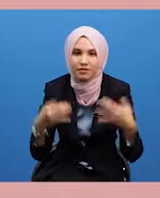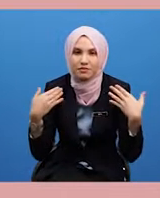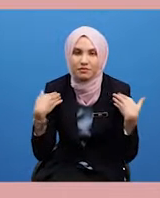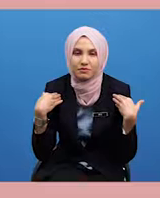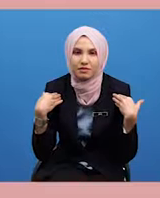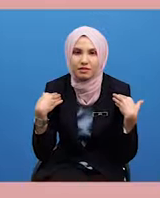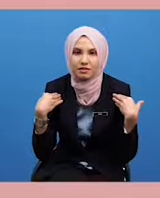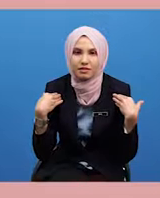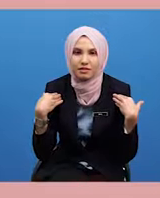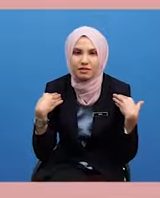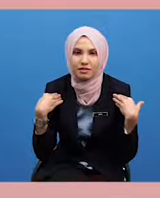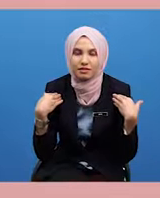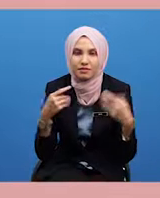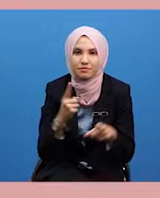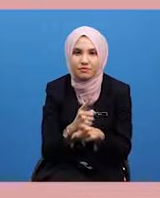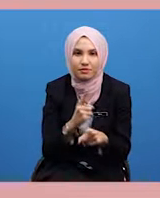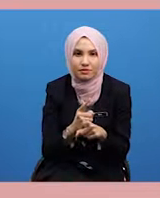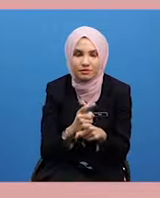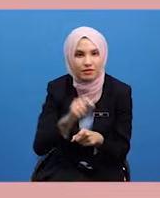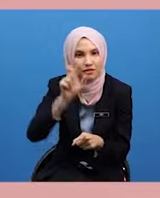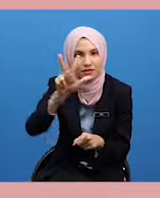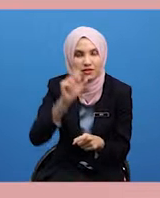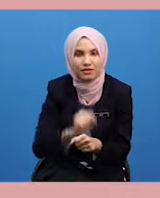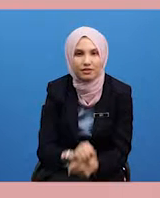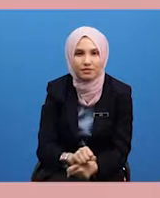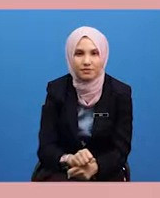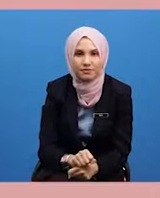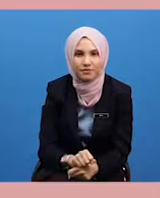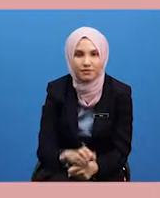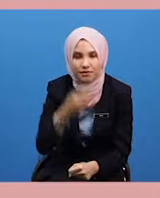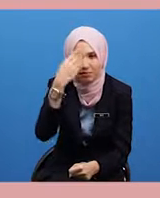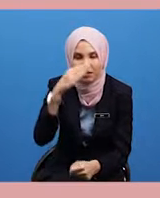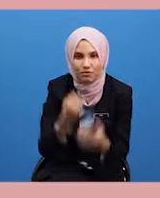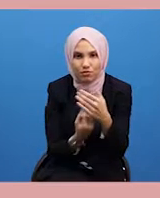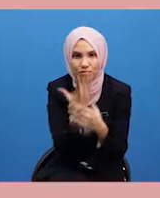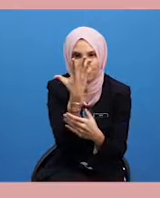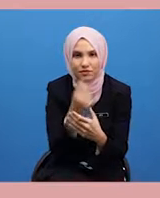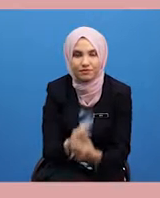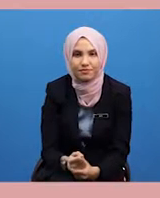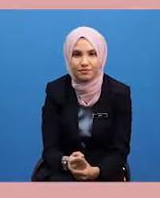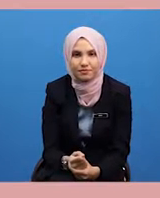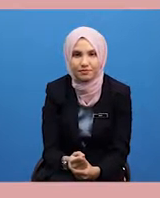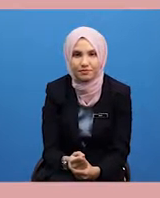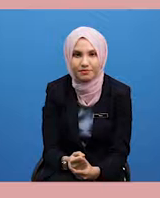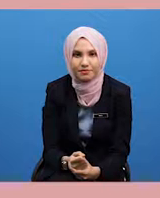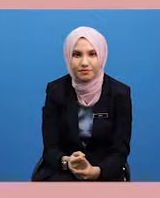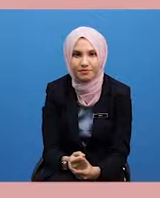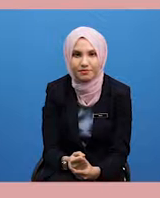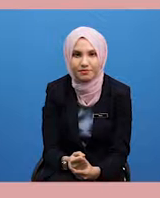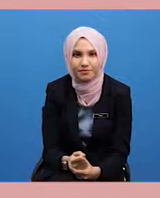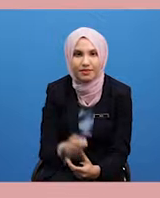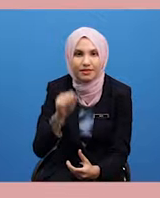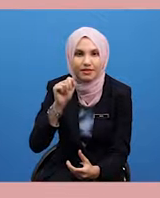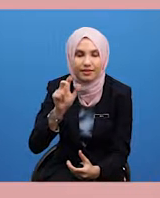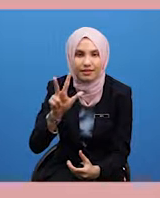yang sesuai. Terdapat 3 keadaan yang sesuai bagi biji benih ini untuk bercambah.